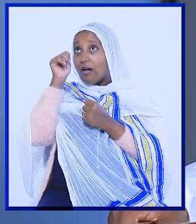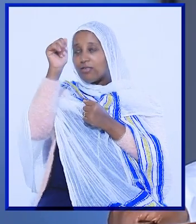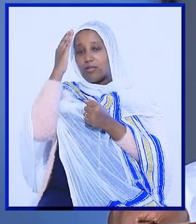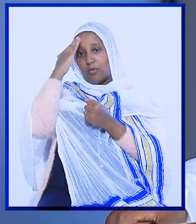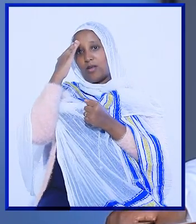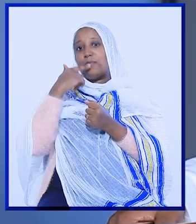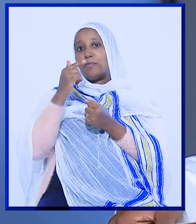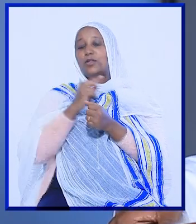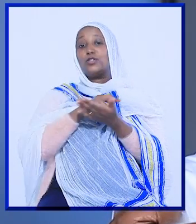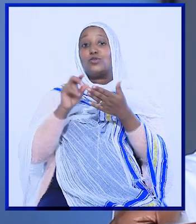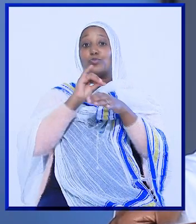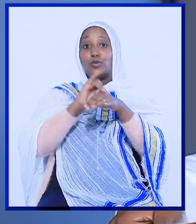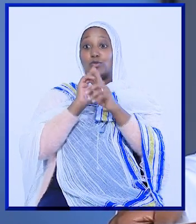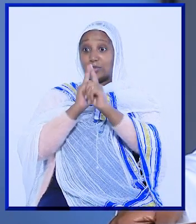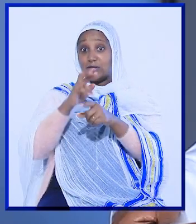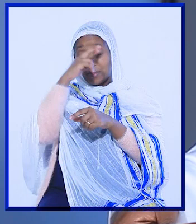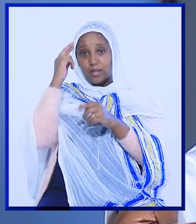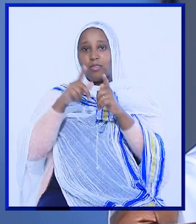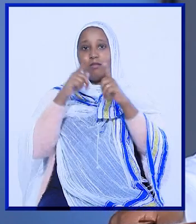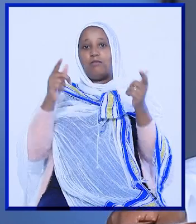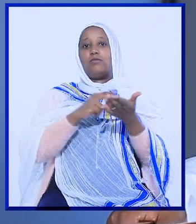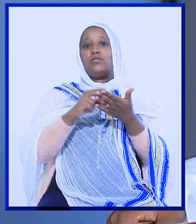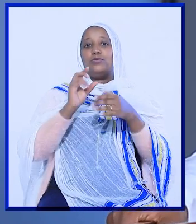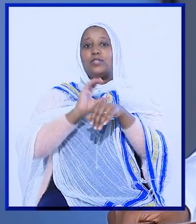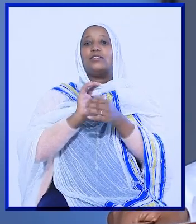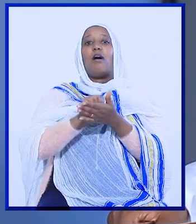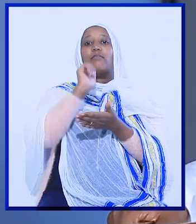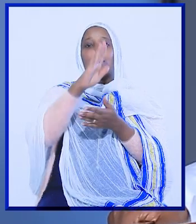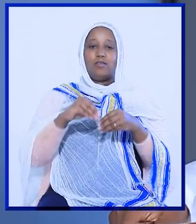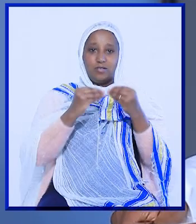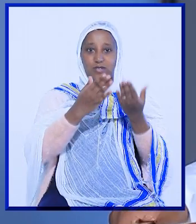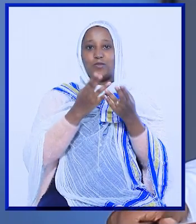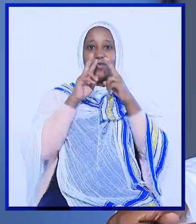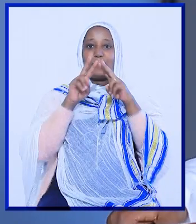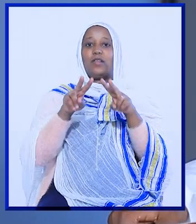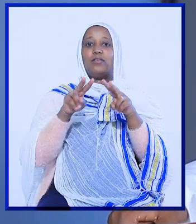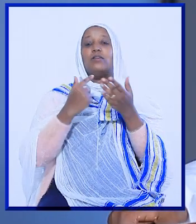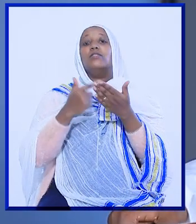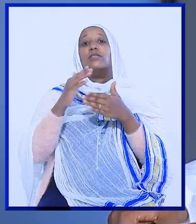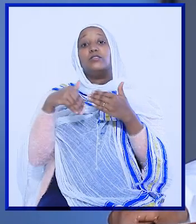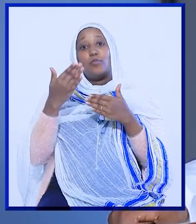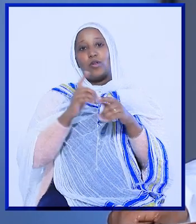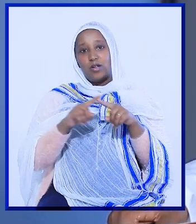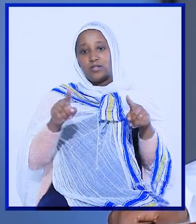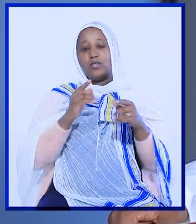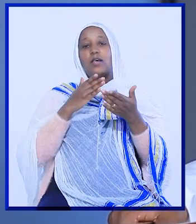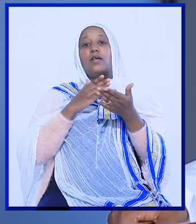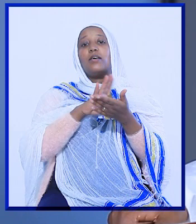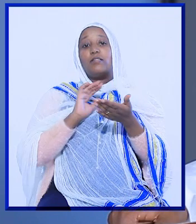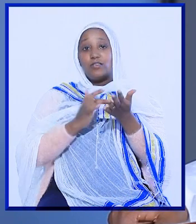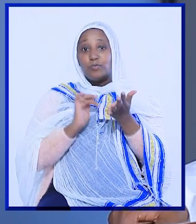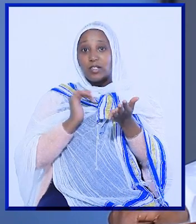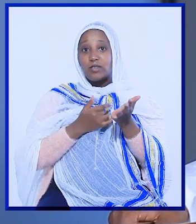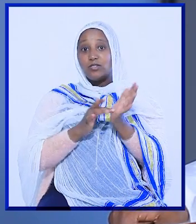የቅዱስ ጴጥሮስ መልስ አማካኝነት የታላቂቱን የቅድስት ቤተ ክርስቲያንን አደራ እንዳስረከበው እንመለከታለን። ከዚያ በኋላ ግን